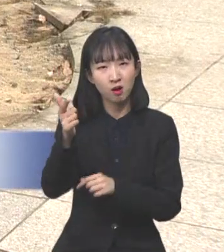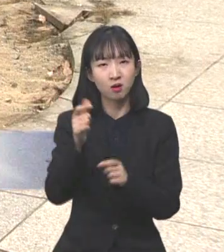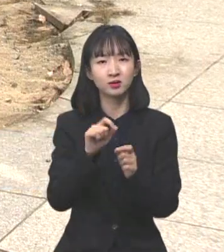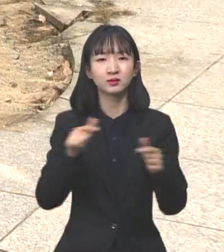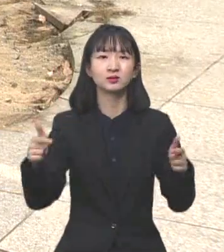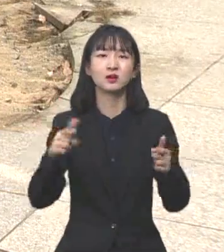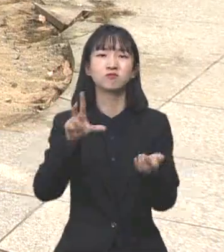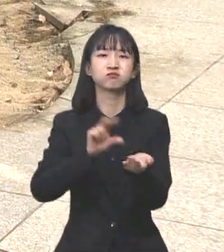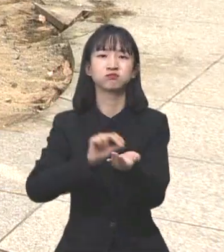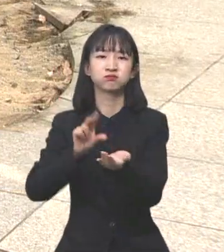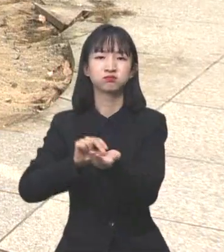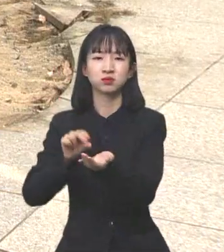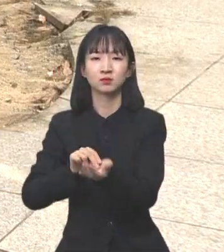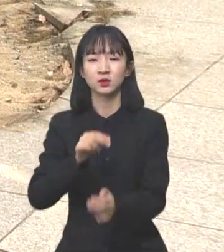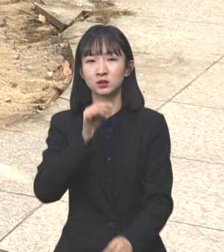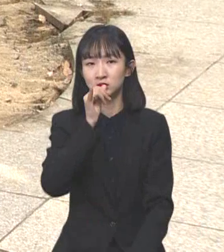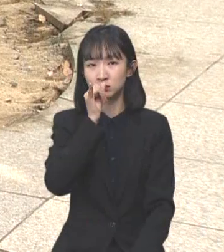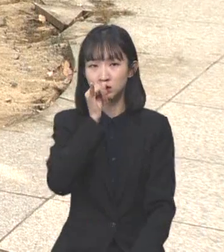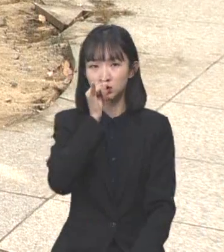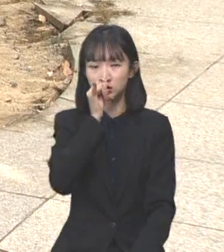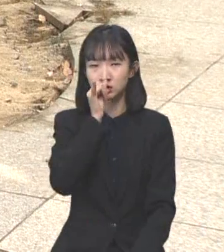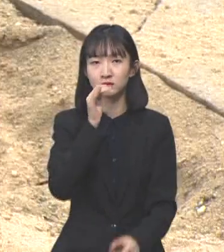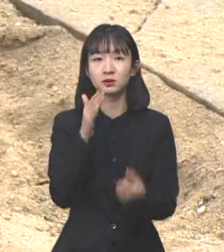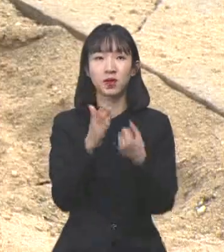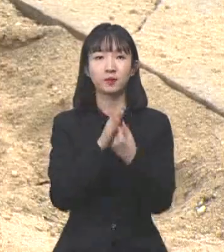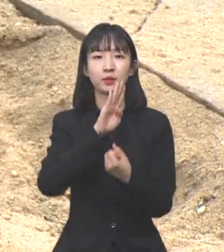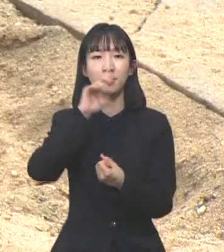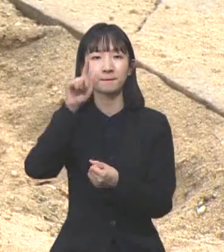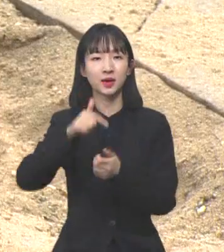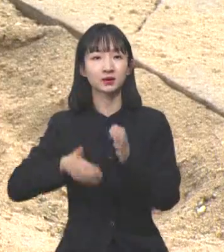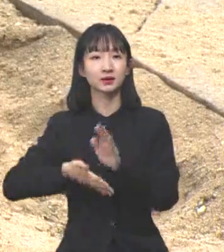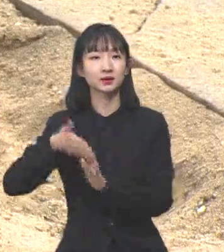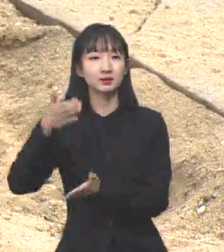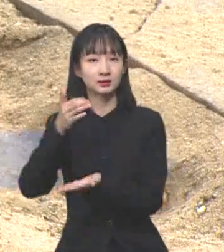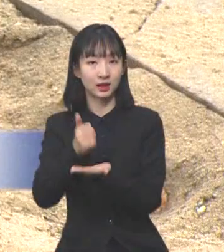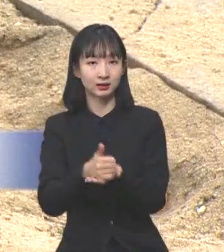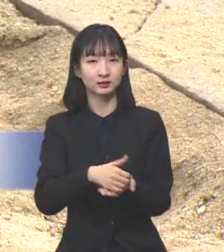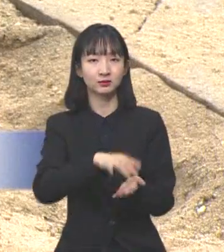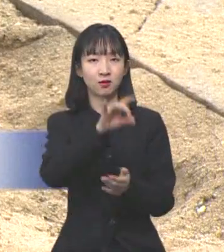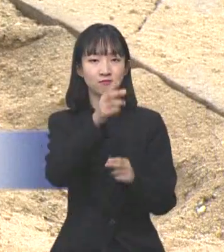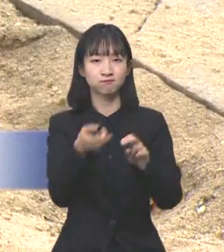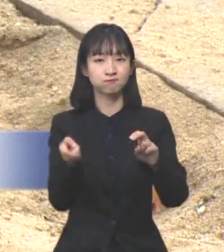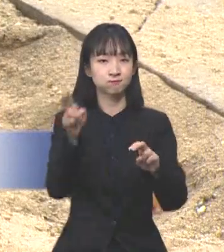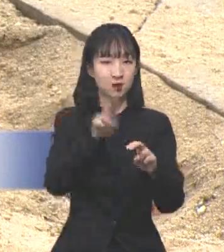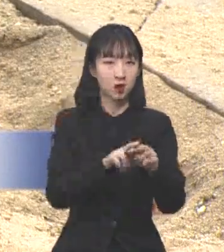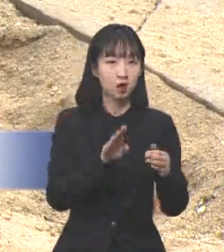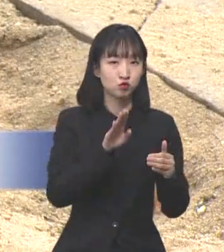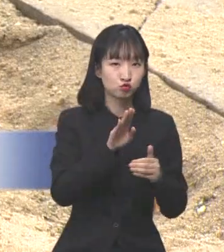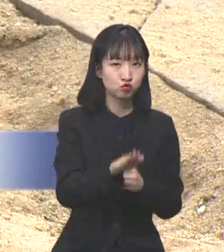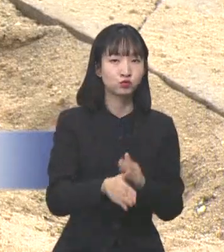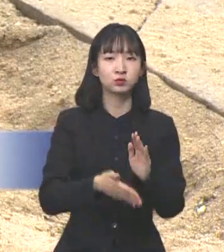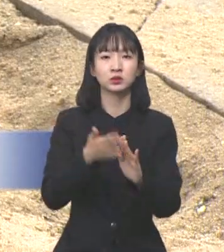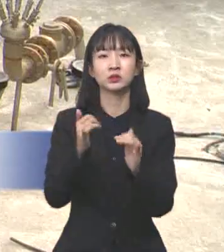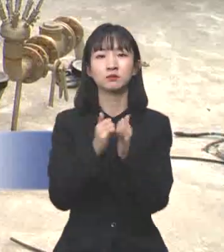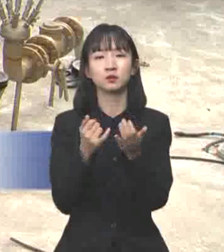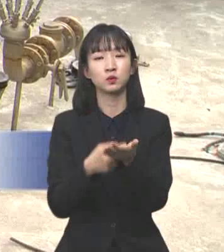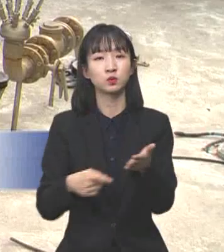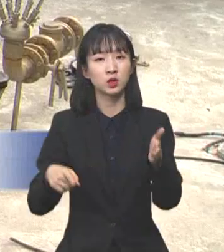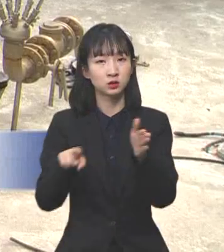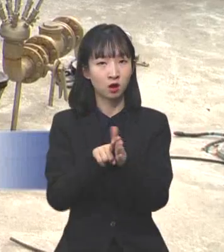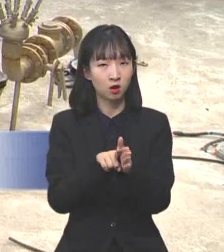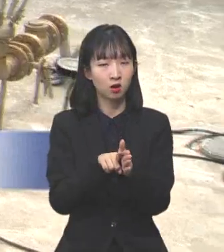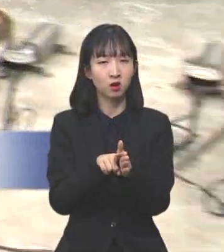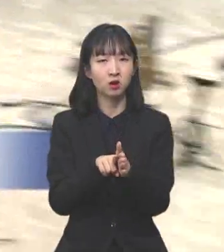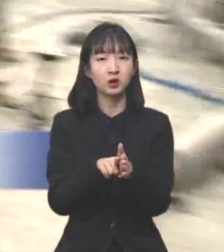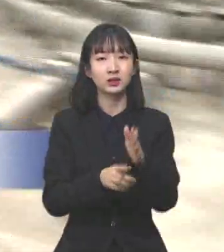문제들이 제기돼 왔습니다 박남춘 시장은 지난해 최모 첫 사업으로 시민의 더 가깝게 다가가는 소통을 하고자